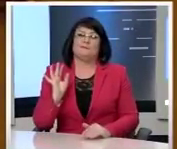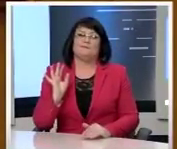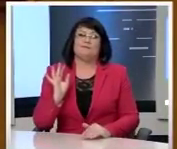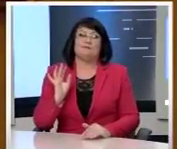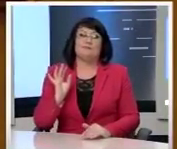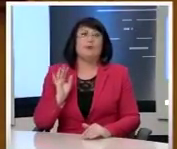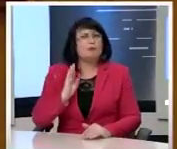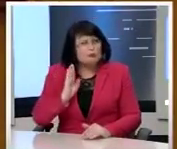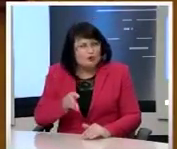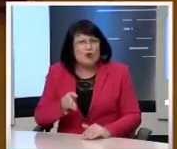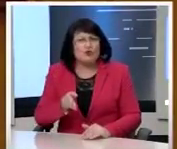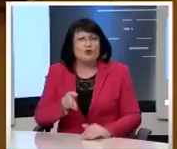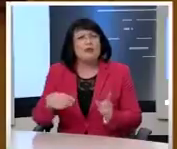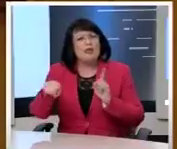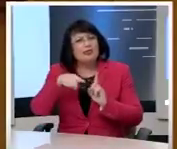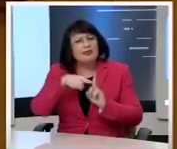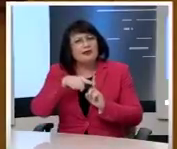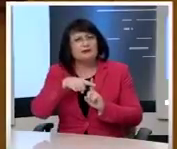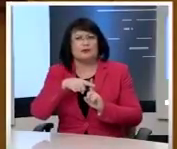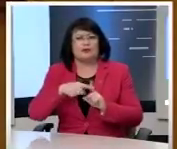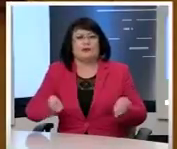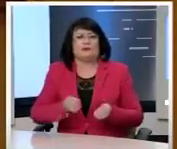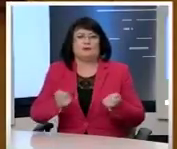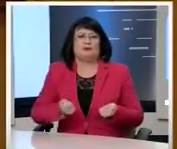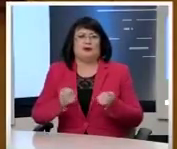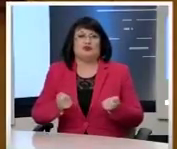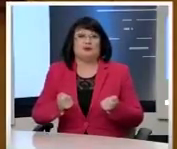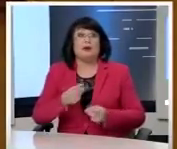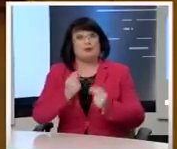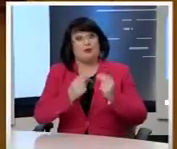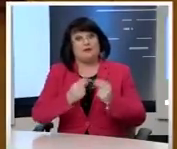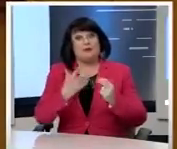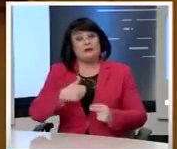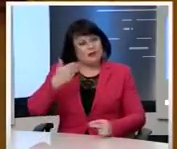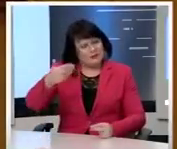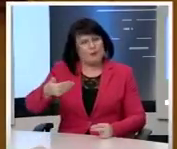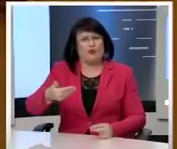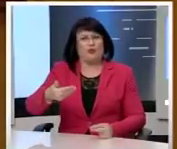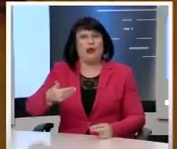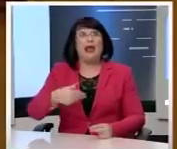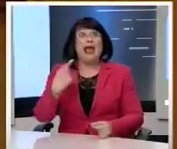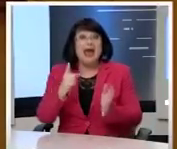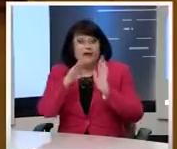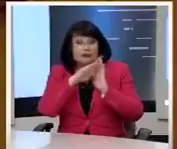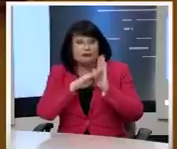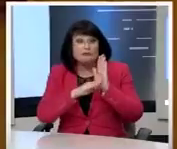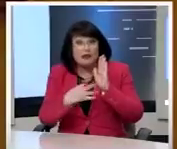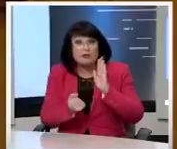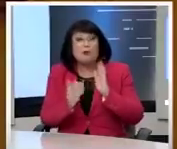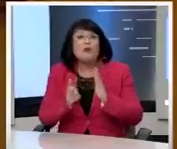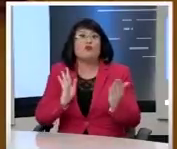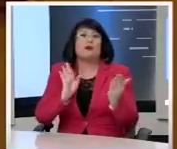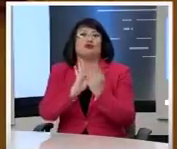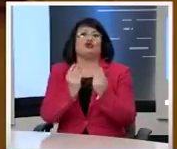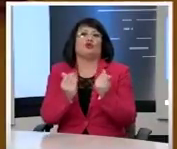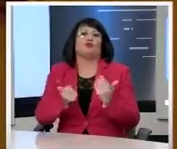Είναι μια δυνατότητα θετική, ευνοϊκή. Έχουμε προβλήματα, θα μιλήσω για αυτά, αλλά έχουμε και προϋποθέσεις να αντιμετωπίσουμε αυτά